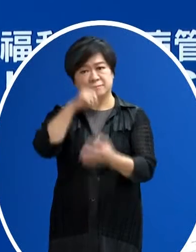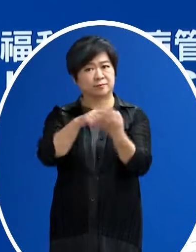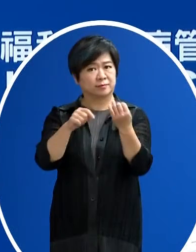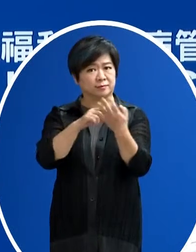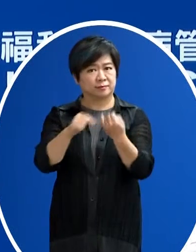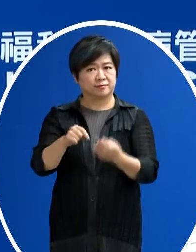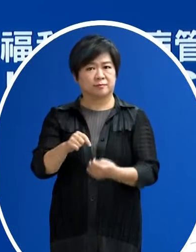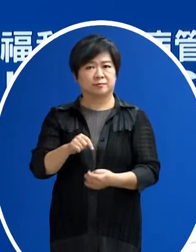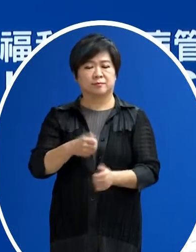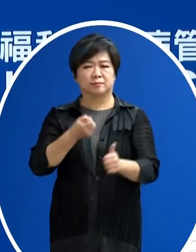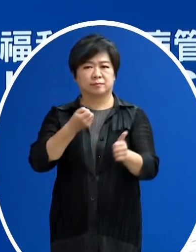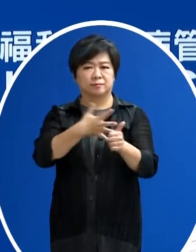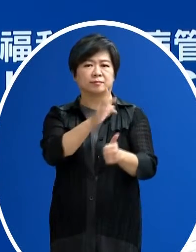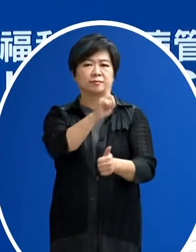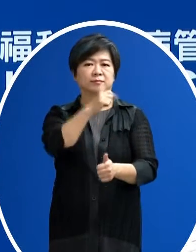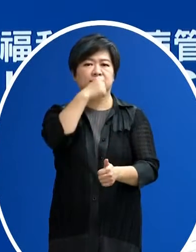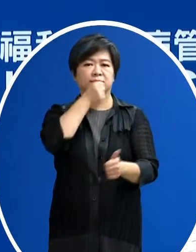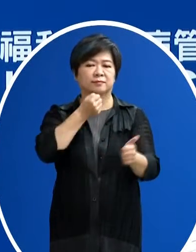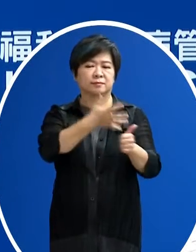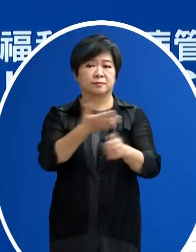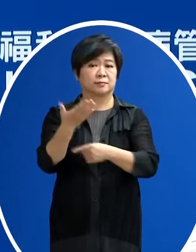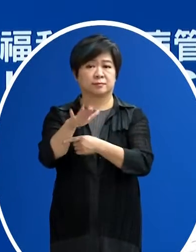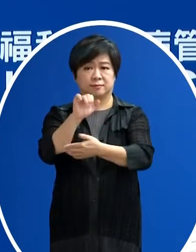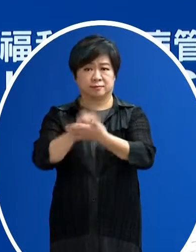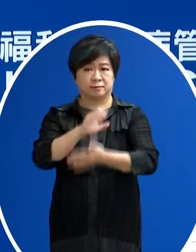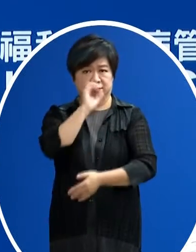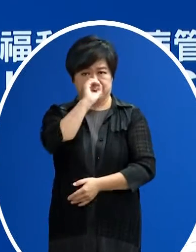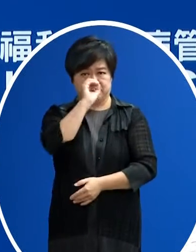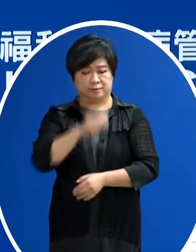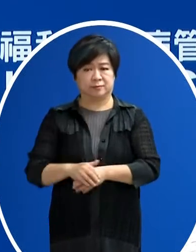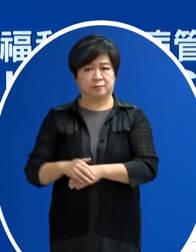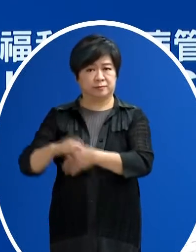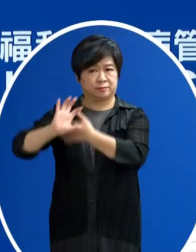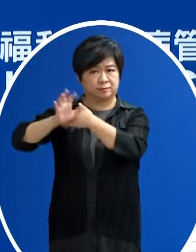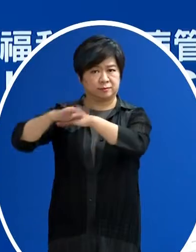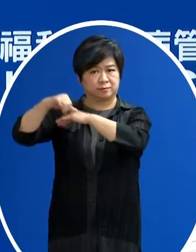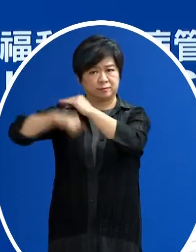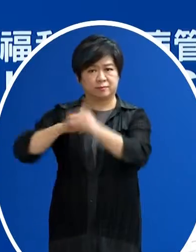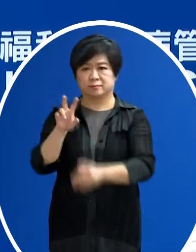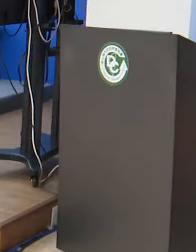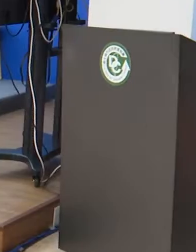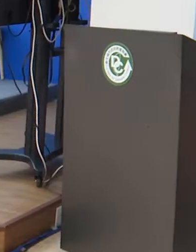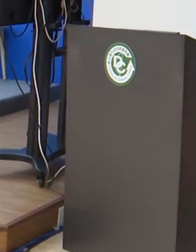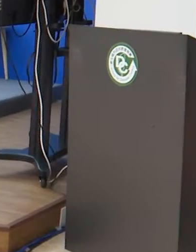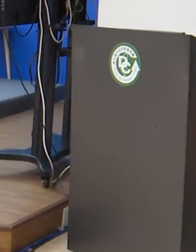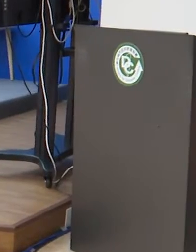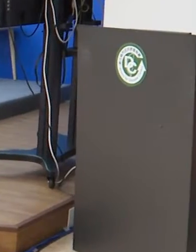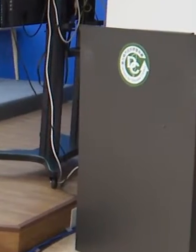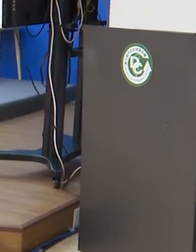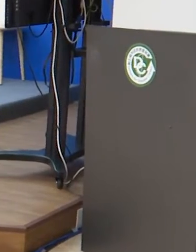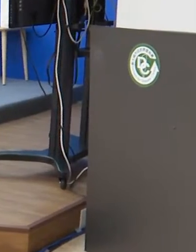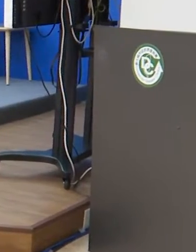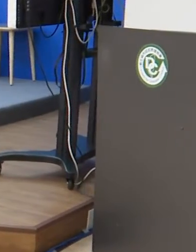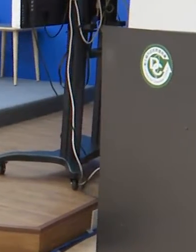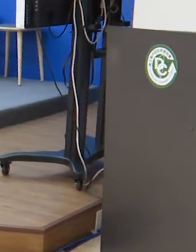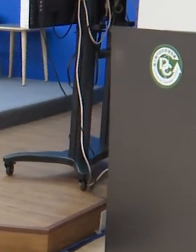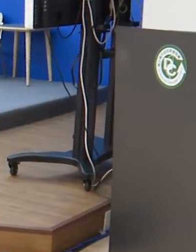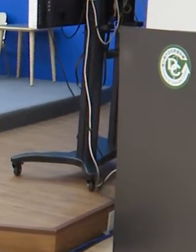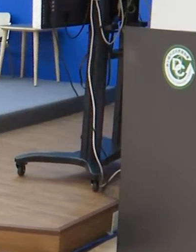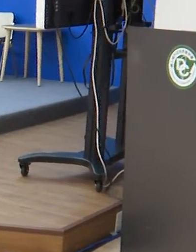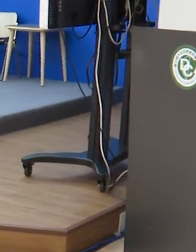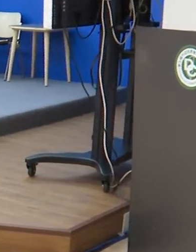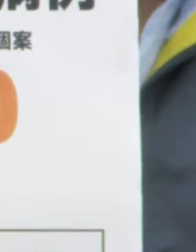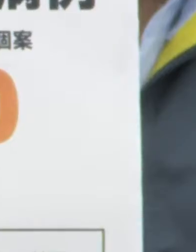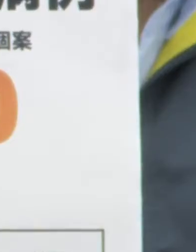有一例本土的案例，那没有死亡的个案，那境外移入是25例。 指挥官陈时中5号公布桃